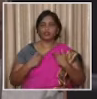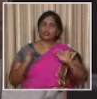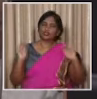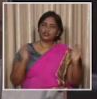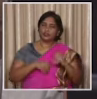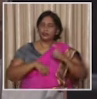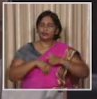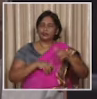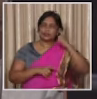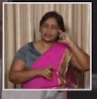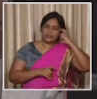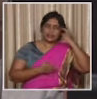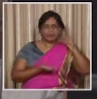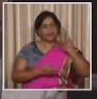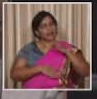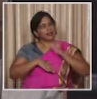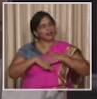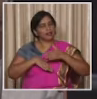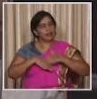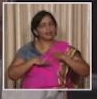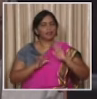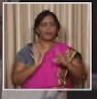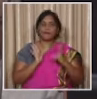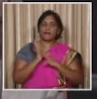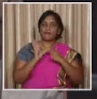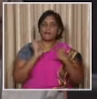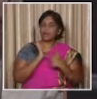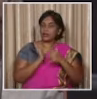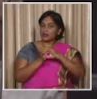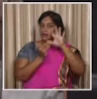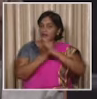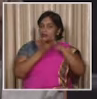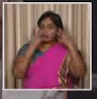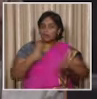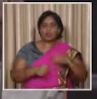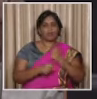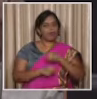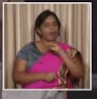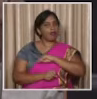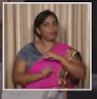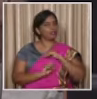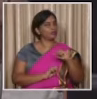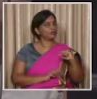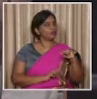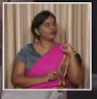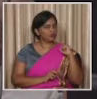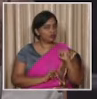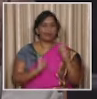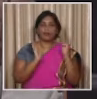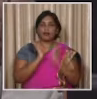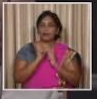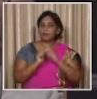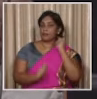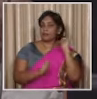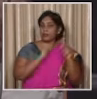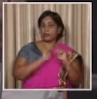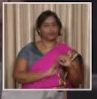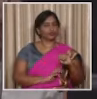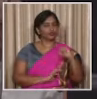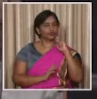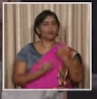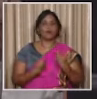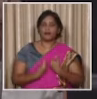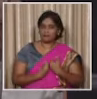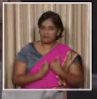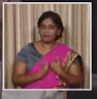කාලයක් මේ වේදනාව විඳින්නට වෙනවා. වැට් බද්ද පැනවීම නිසා රාජ්‍ය ආදායම් ශක්තිමත් වෙනවා. ණය ගෙවා ගැනීමේ ශක්තිය අපට ඇති